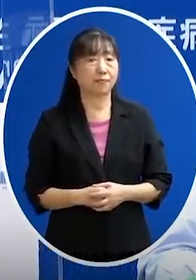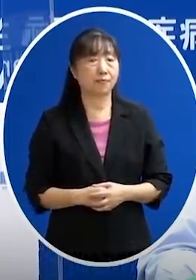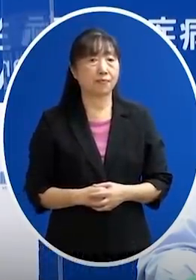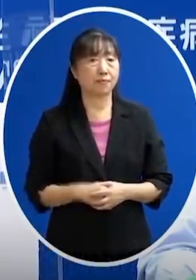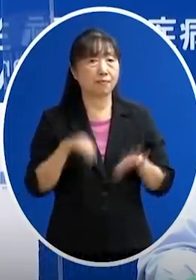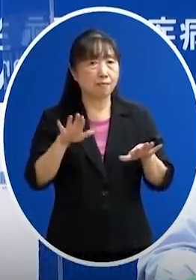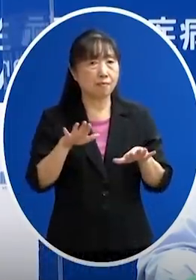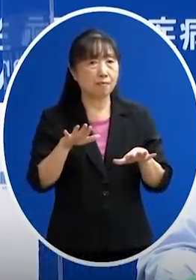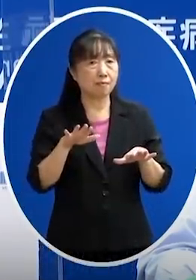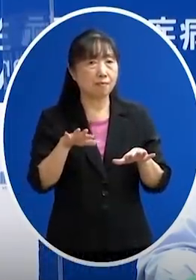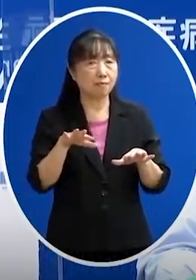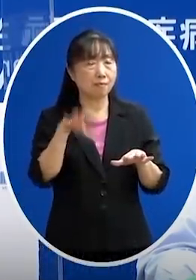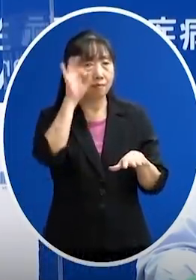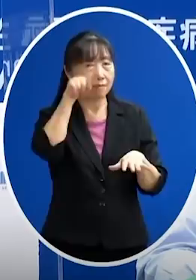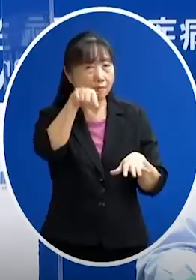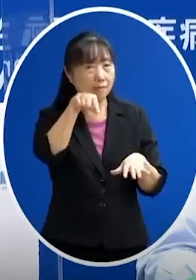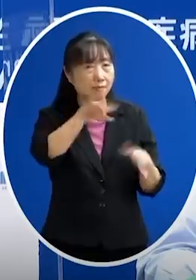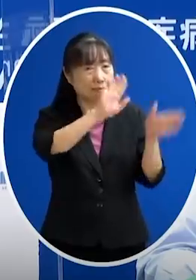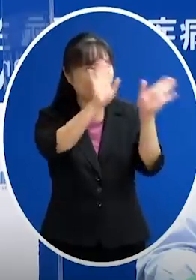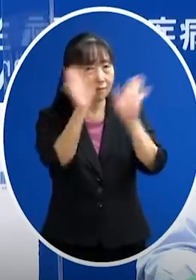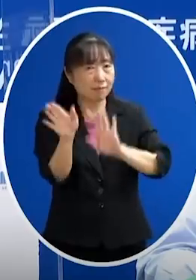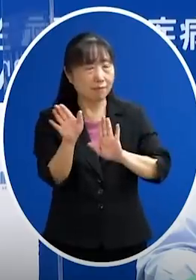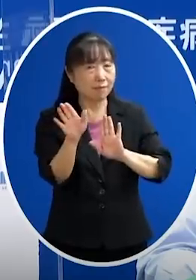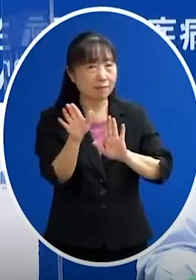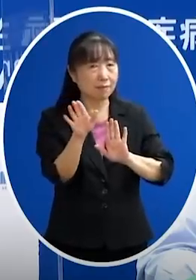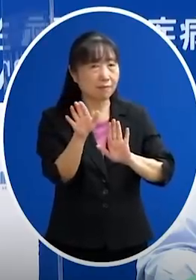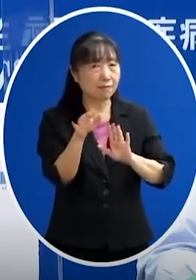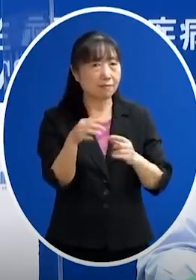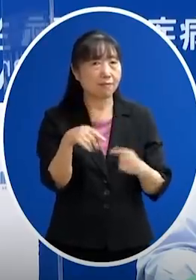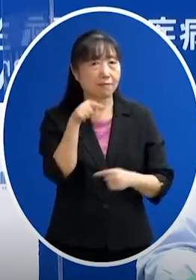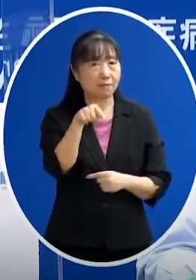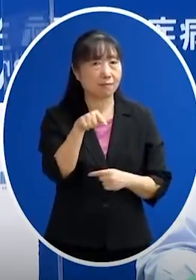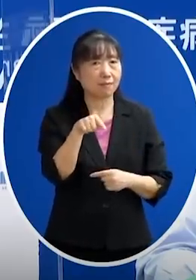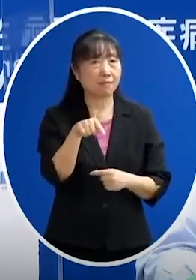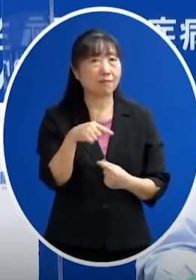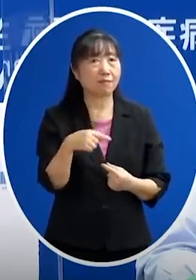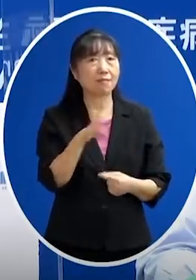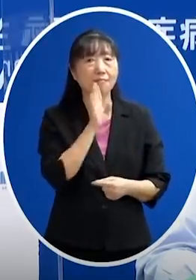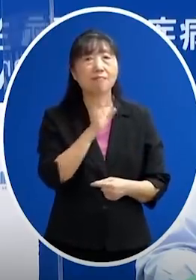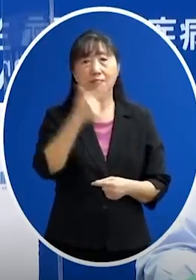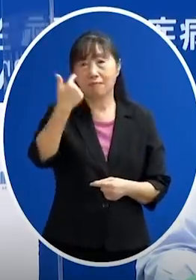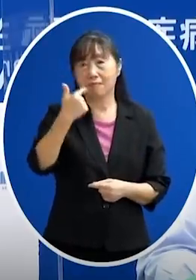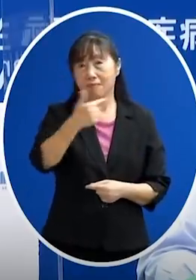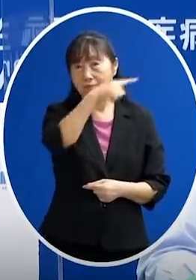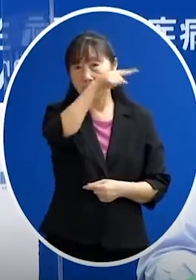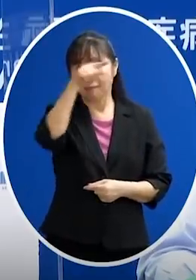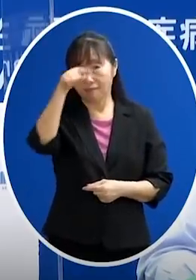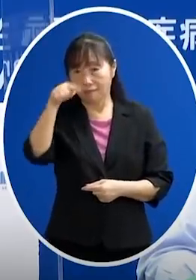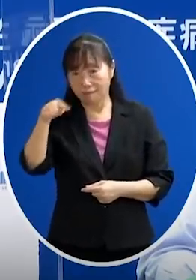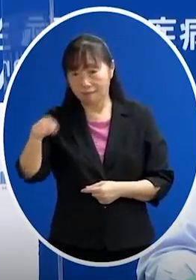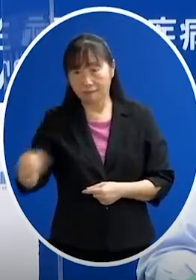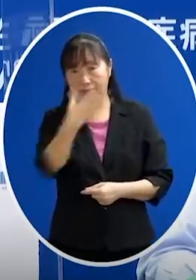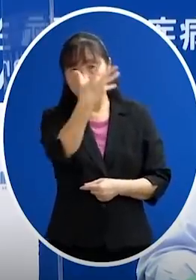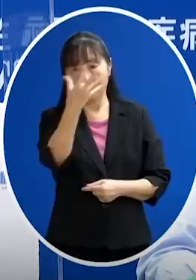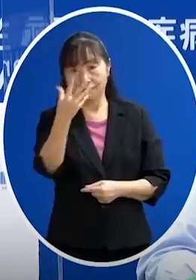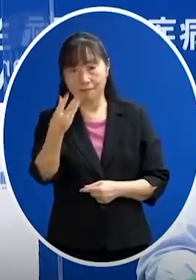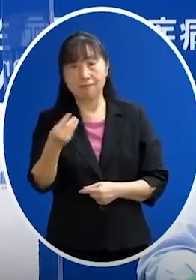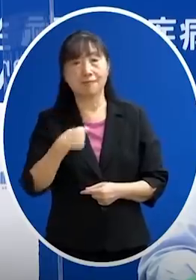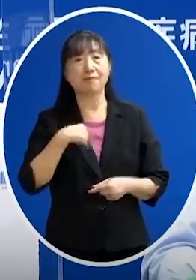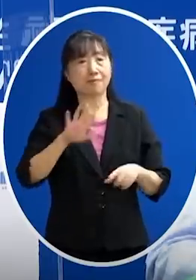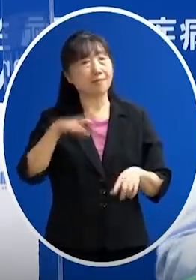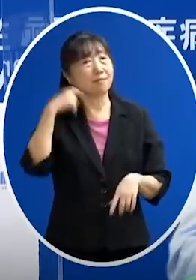来这疫情的趋势哈，案例确实哈渐渐在减少，那我们也感到很高